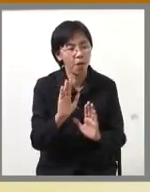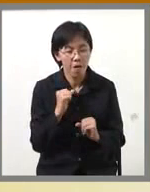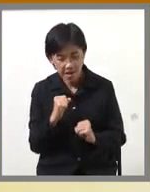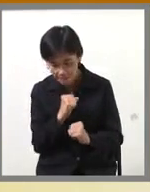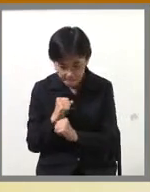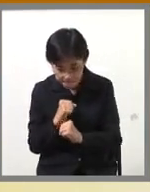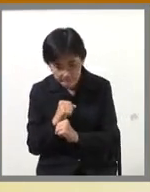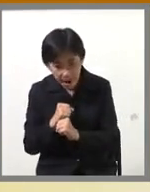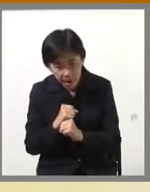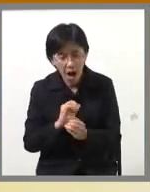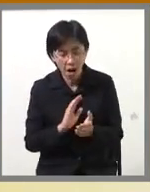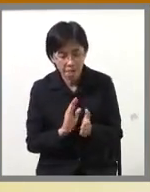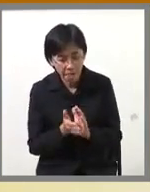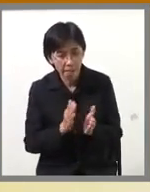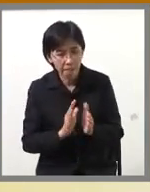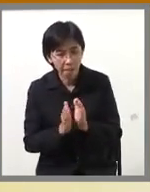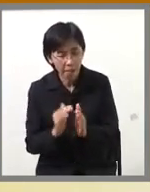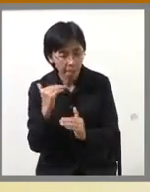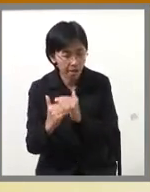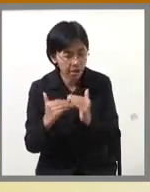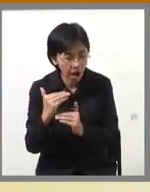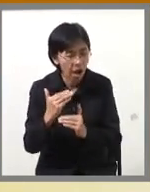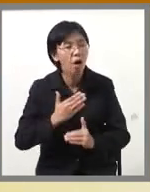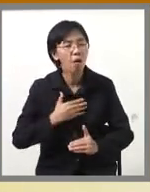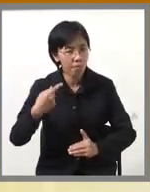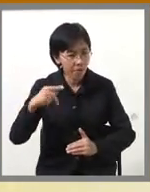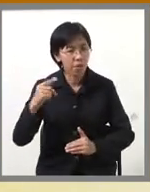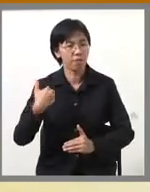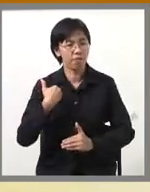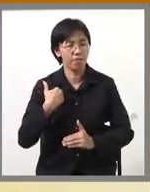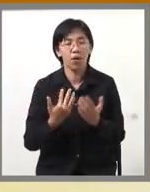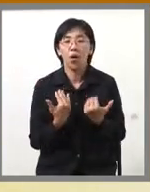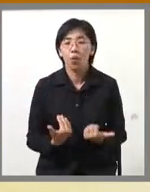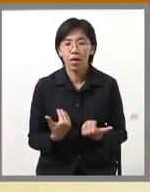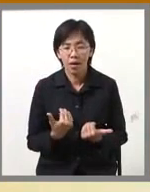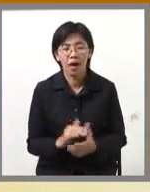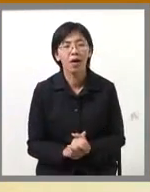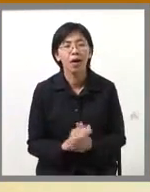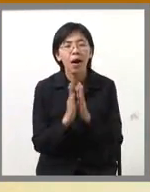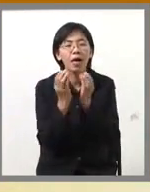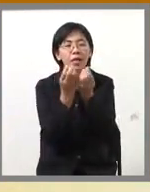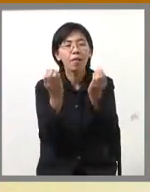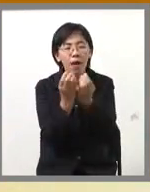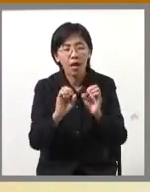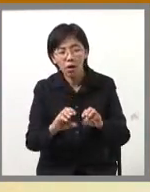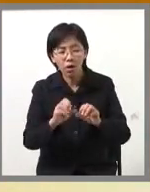จก็ขยันขึ้นถ้าเราพัฒนาเราจะได้ประโยชน์อย่างมากมายเพราะฉะนั้นในวันนี้ก็ขอธรร